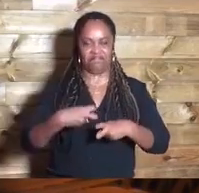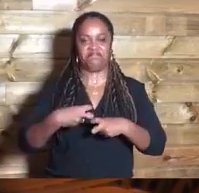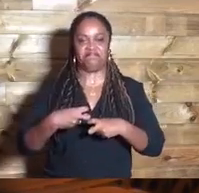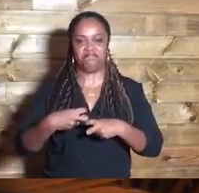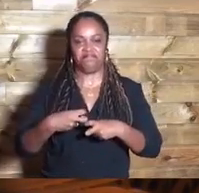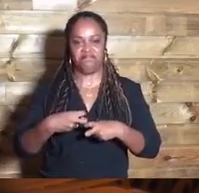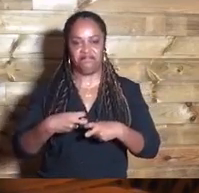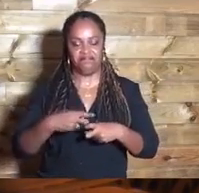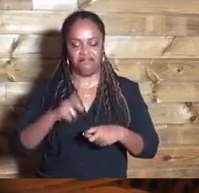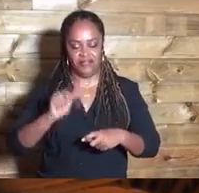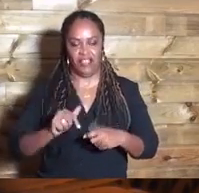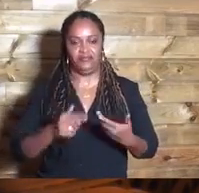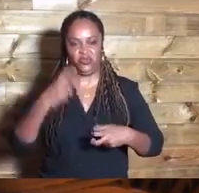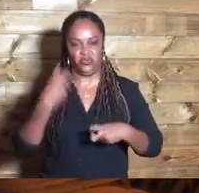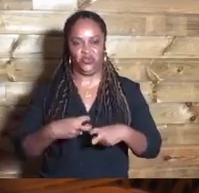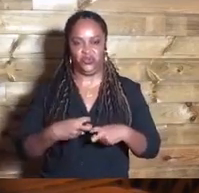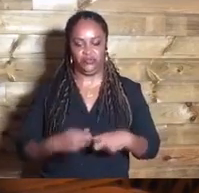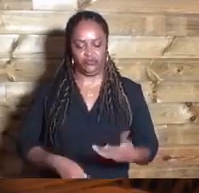Ils ferment sur les principes.